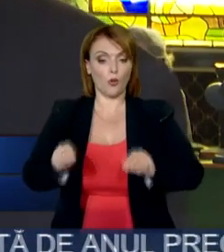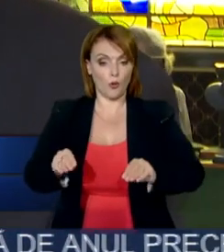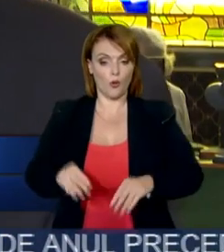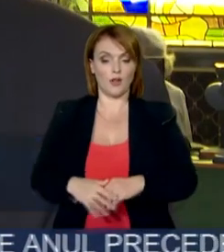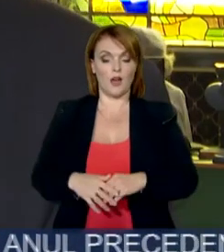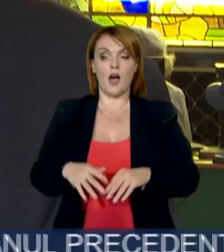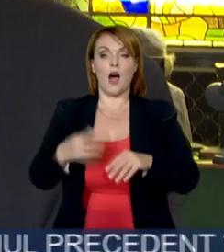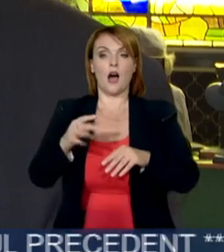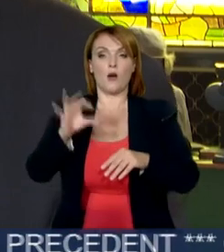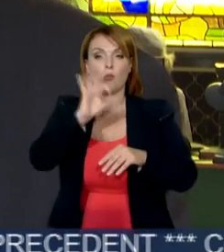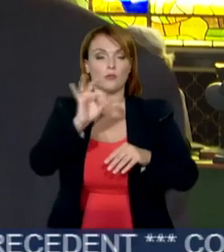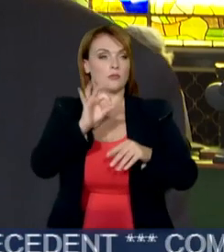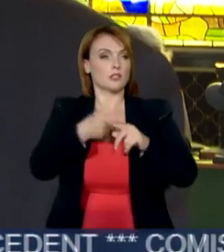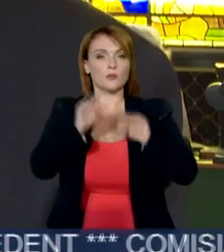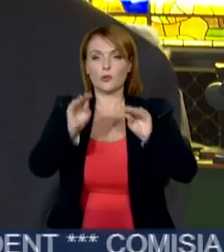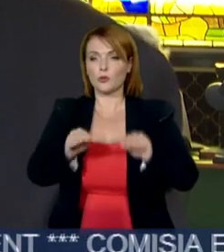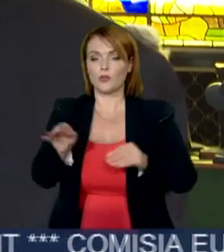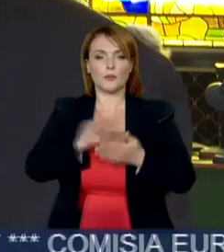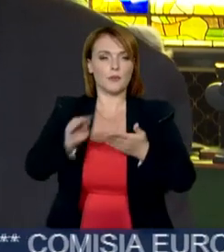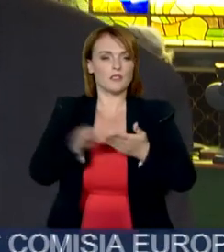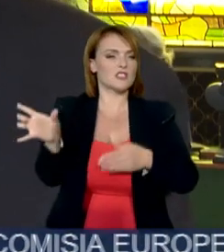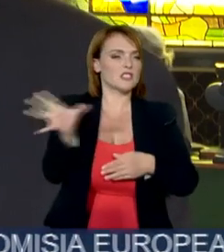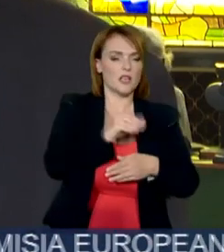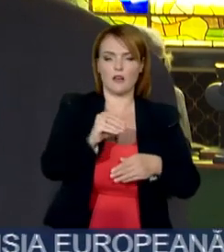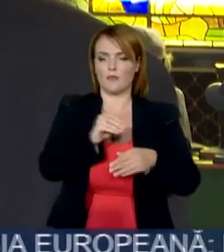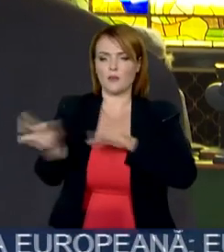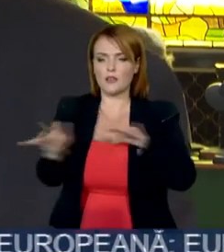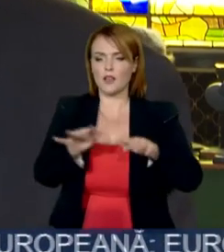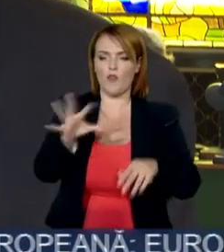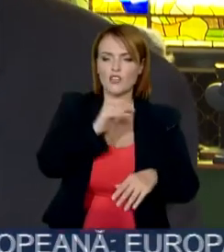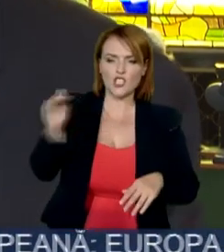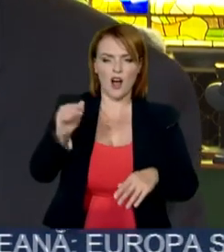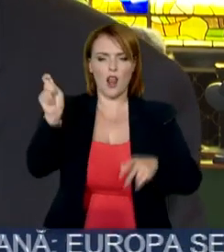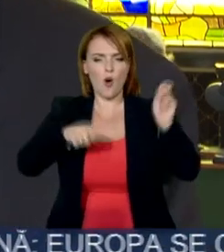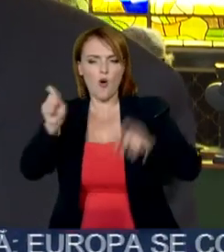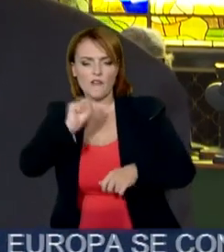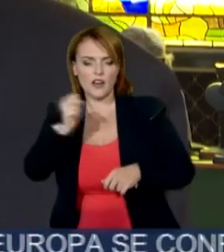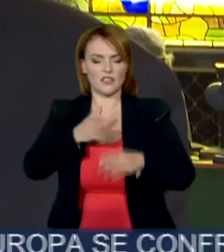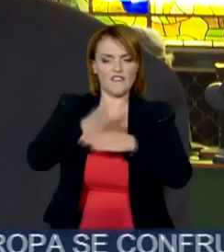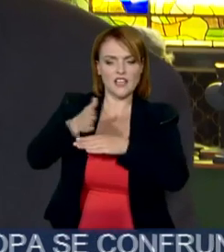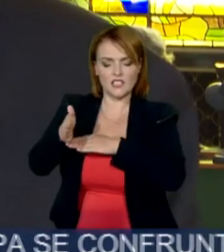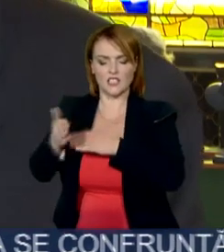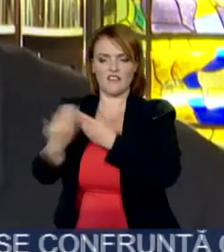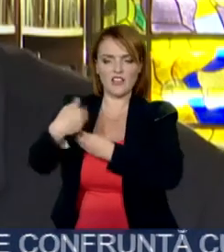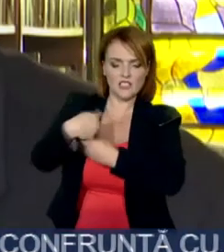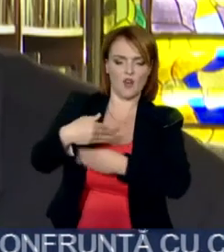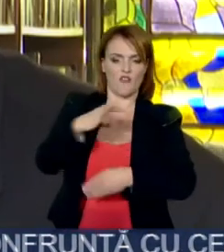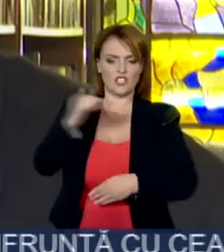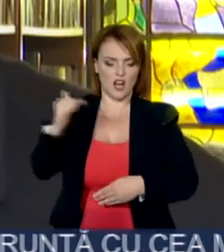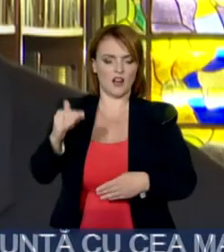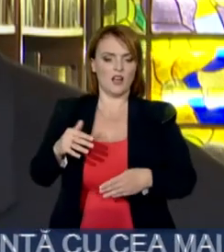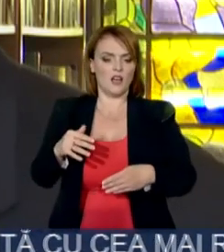toate activitățile oficiale. Mă rog, fie conferințe, fie vizite oficiale, fie negocieri.